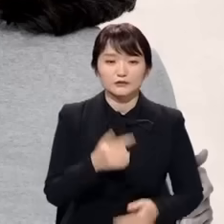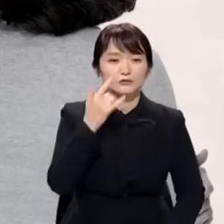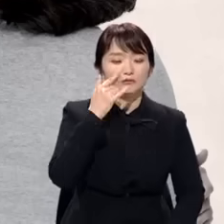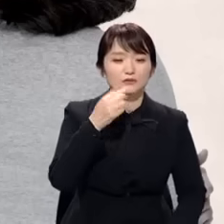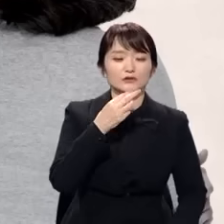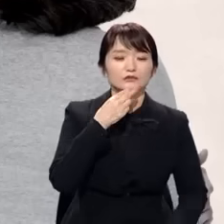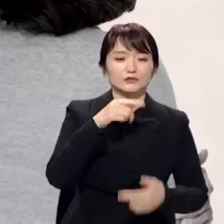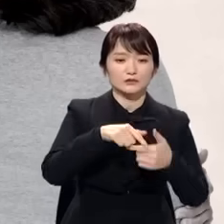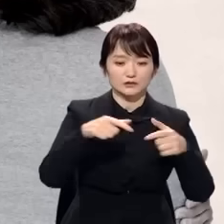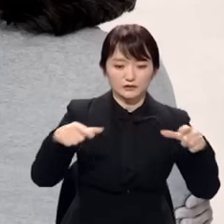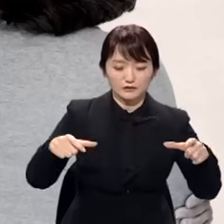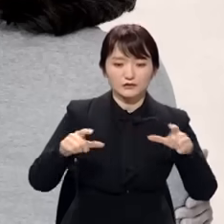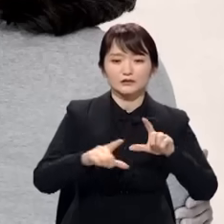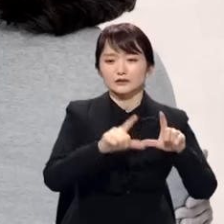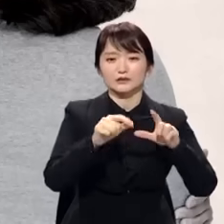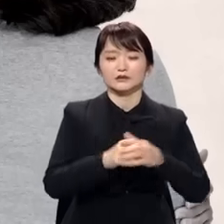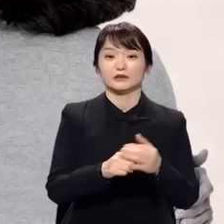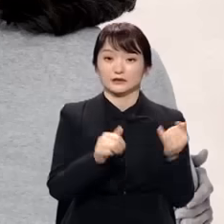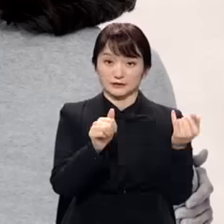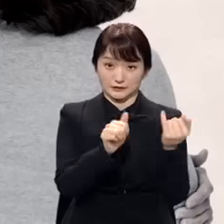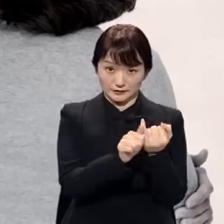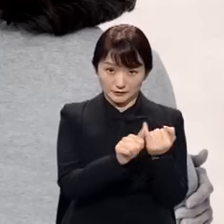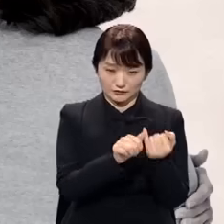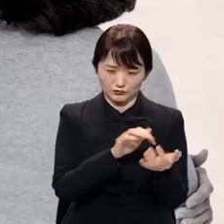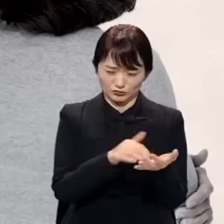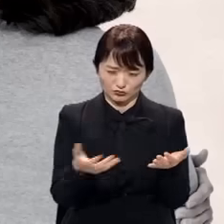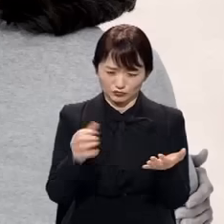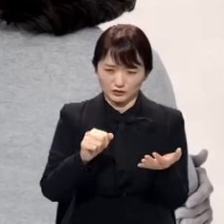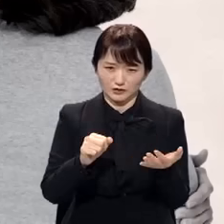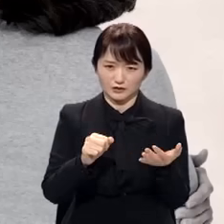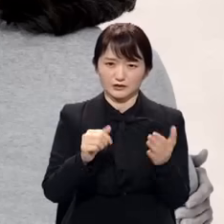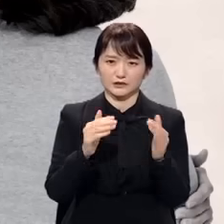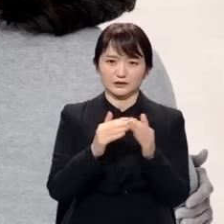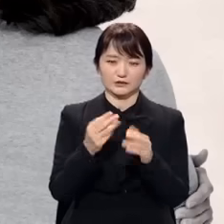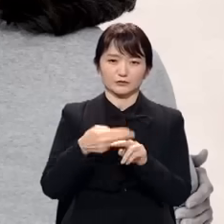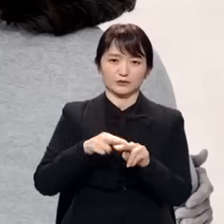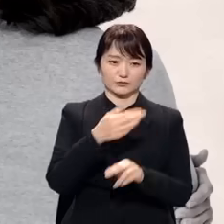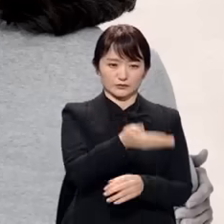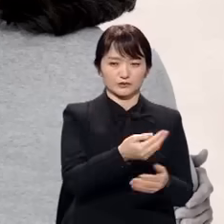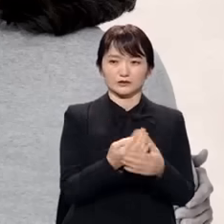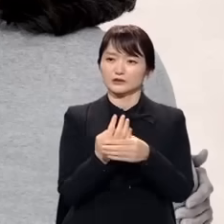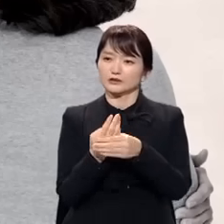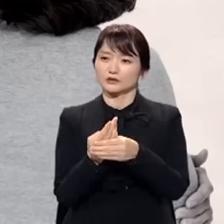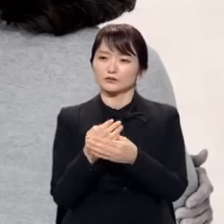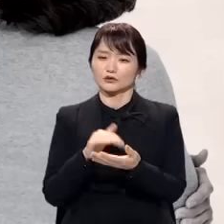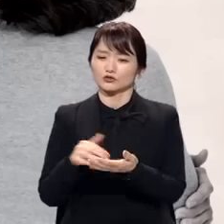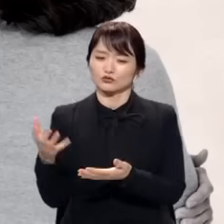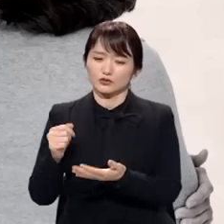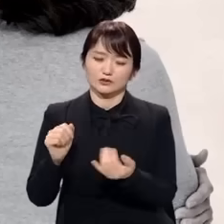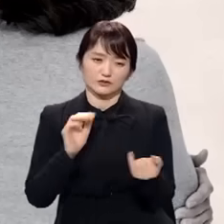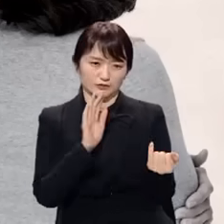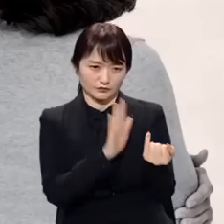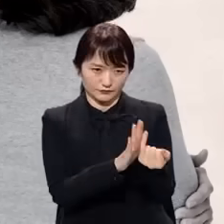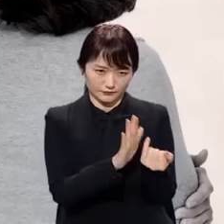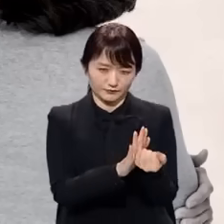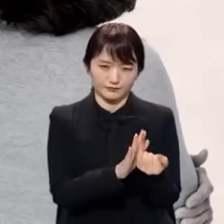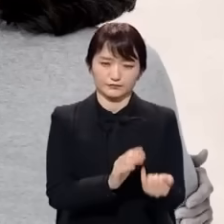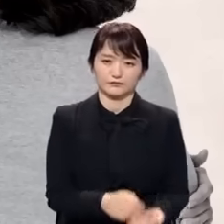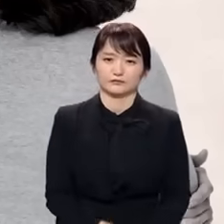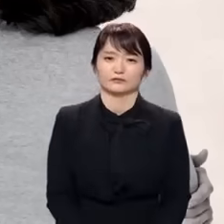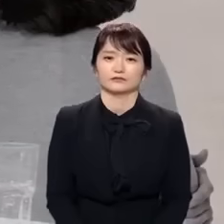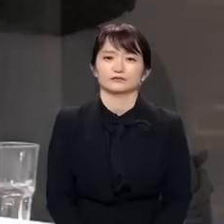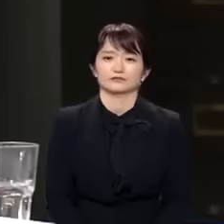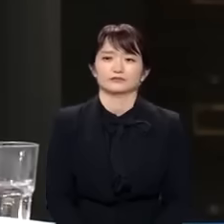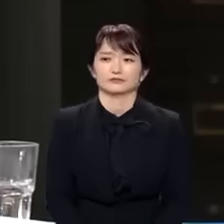있는데 결혼하면 수억 원짜리 강남집을 선물해 주실 거고 그 외에도 또 현금으로 수억 원을 지원해 주실거다 이렇게 얘기를 했습니다